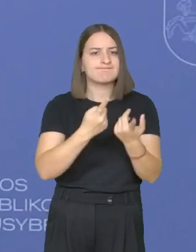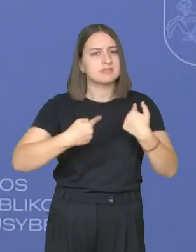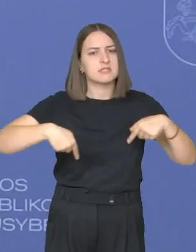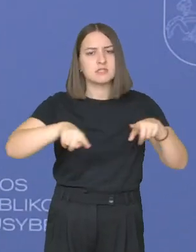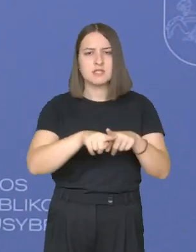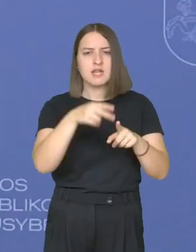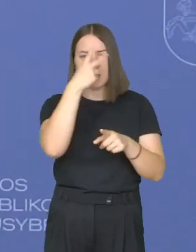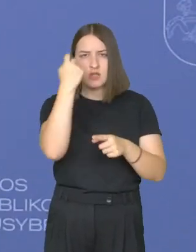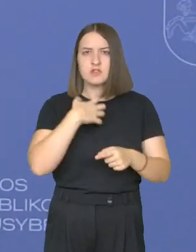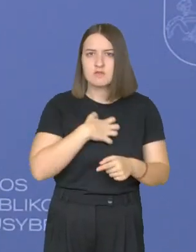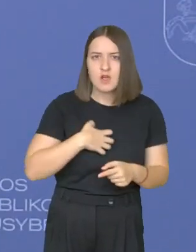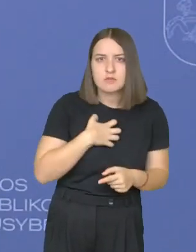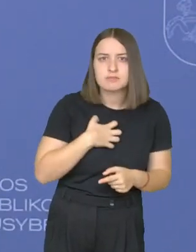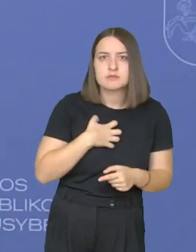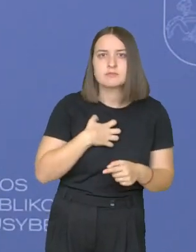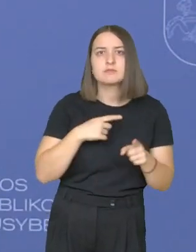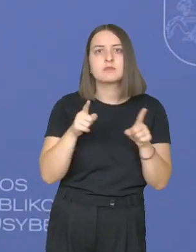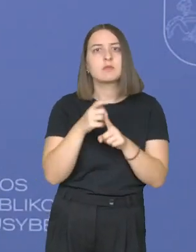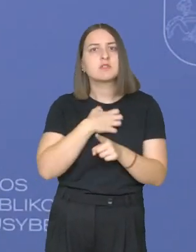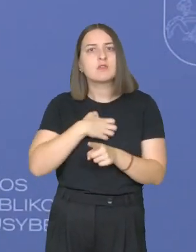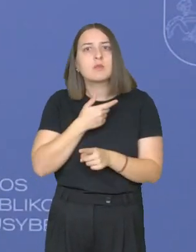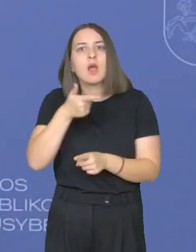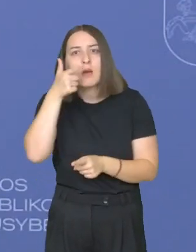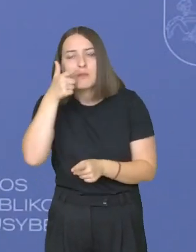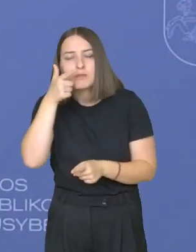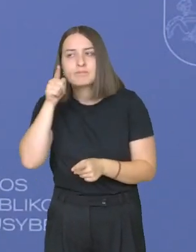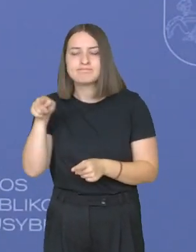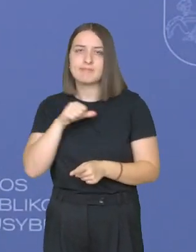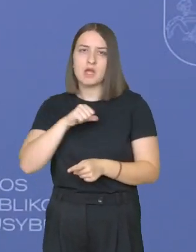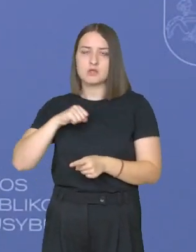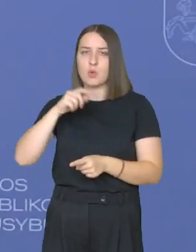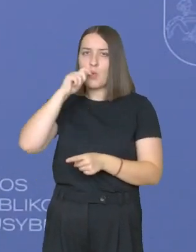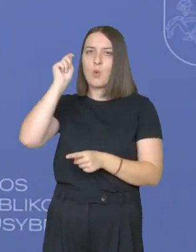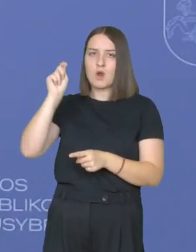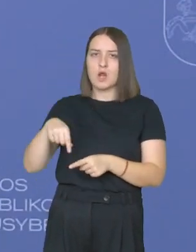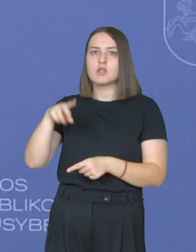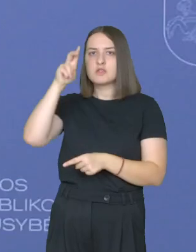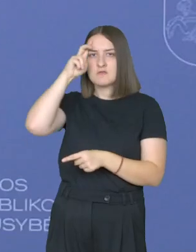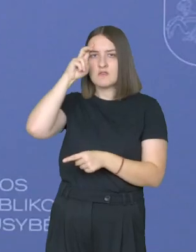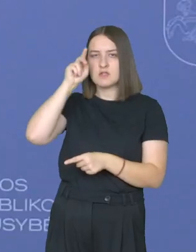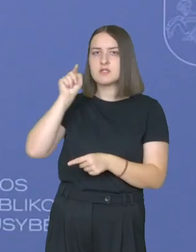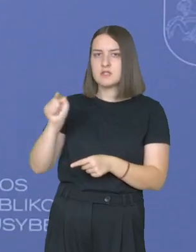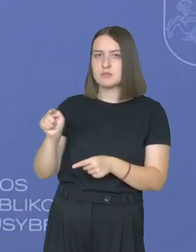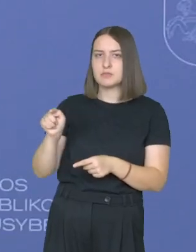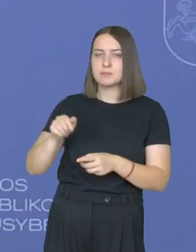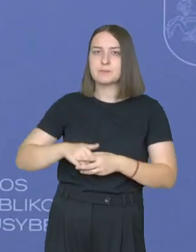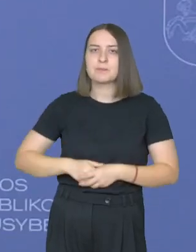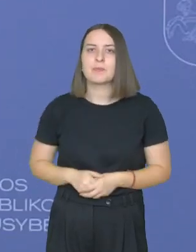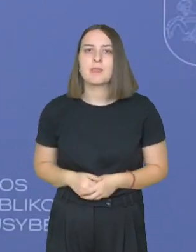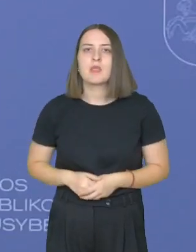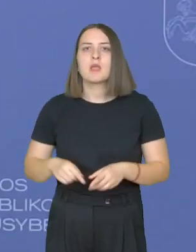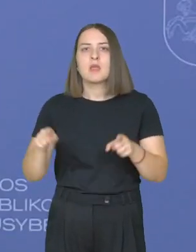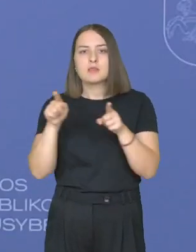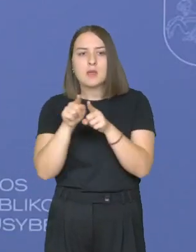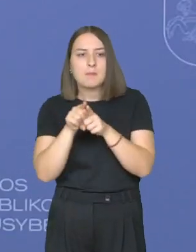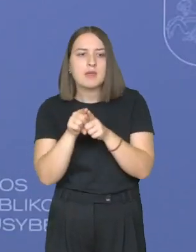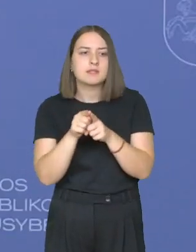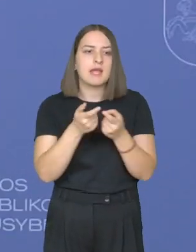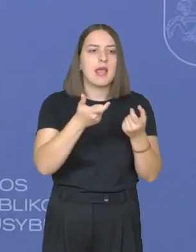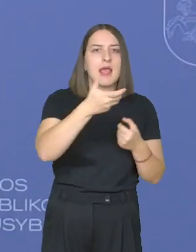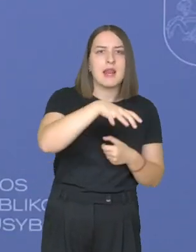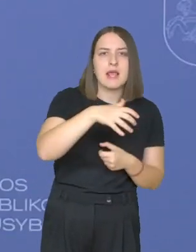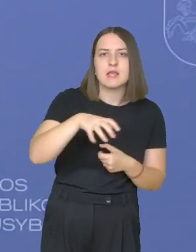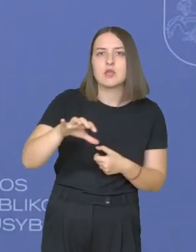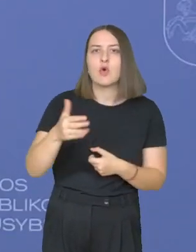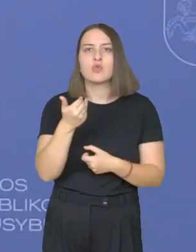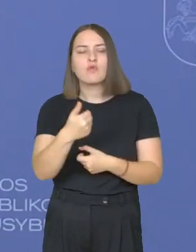reikalinga ir ukrainai tai yra didžiulis ukrainos poreikis ir aišku tikrai atlieps ir regioninių regiono valstybių interesus